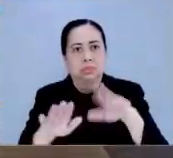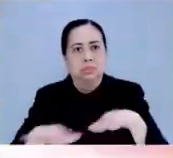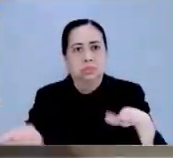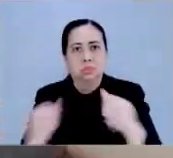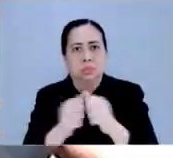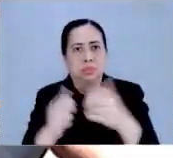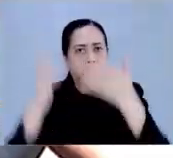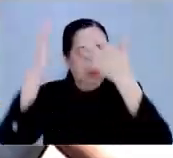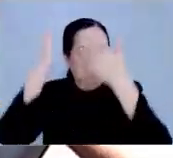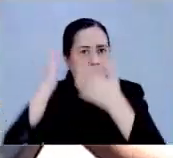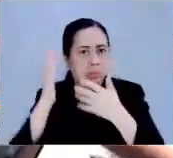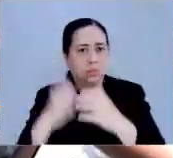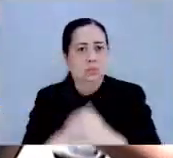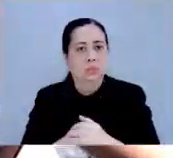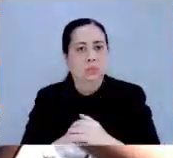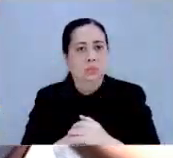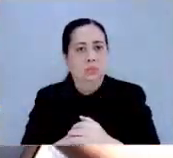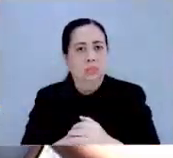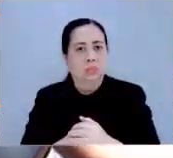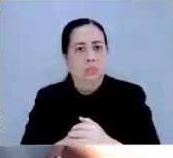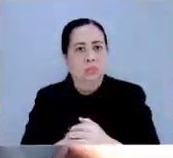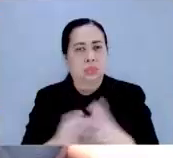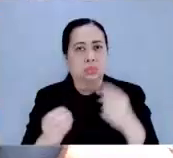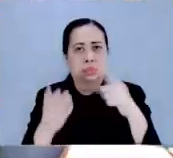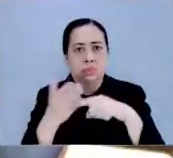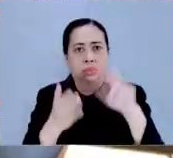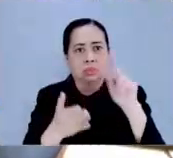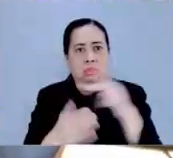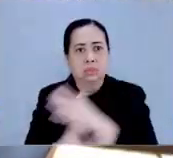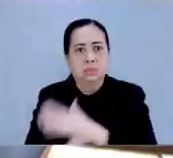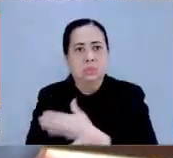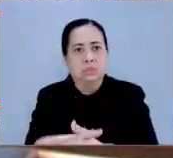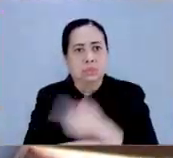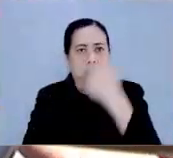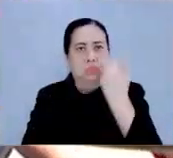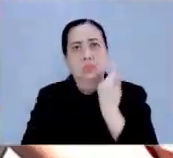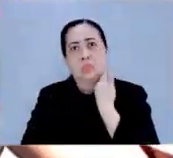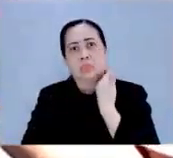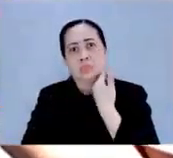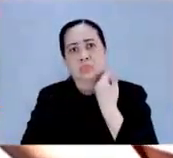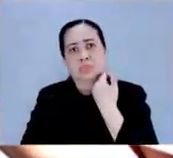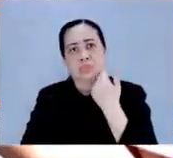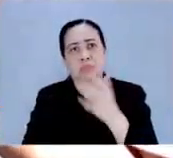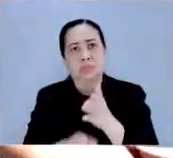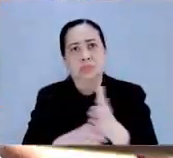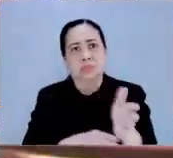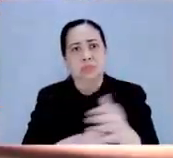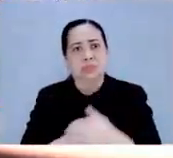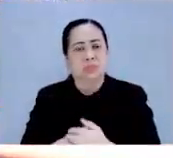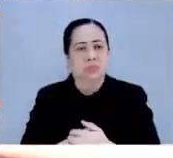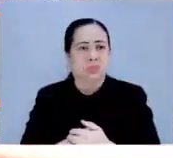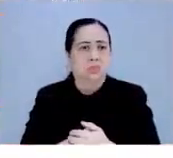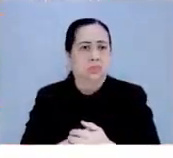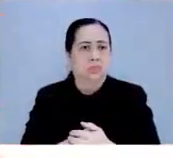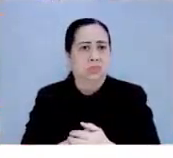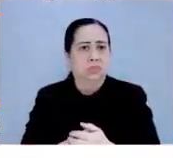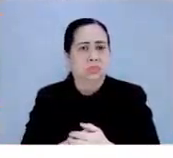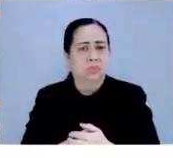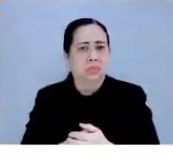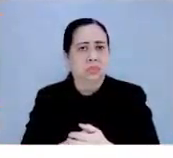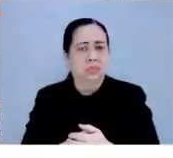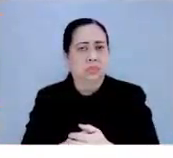helmet. Gusto ko nga sana ipatikap yung anak ko sa ani. Kasi may lagnat eh. Ididiretso ko sana lang ano nang dito